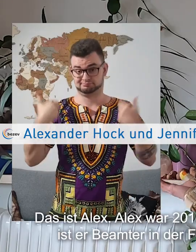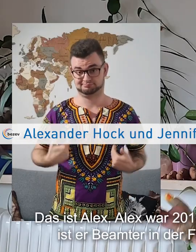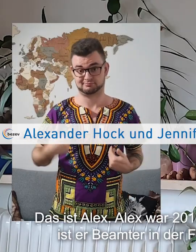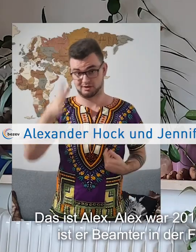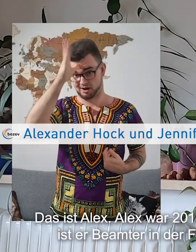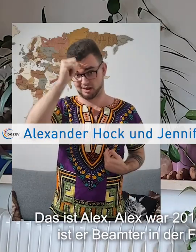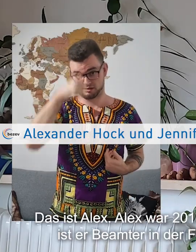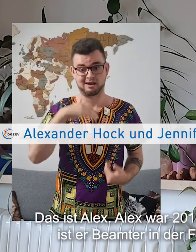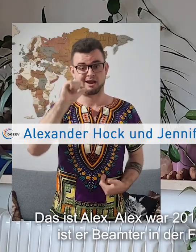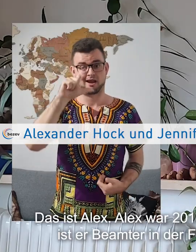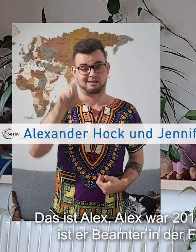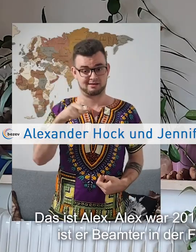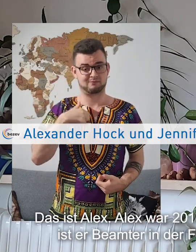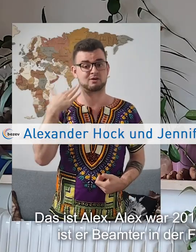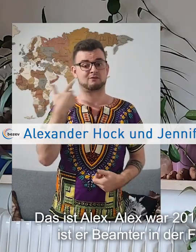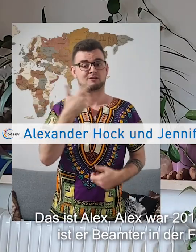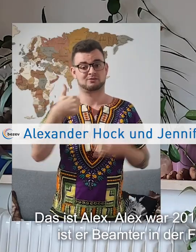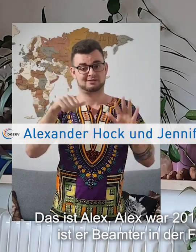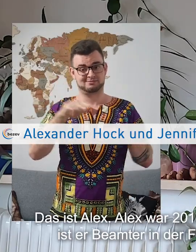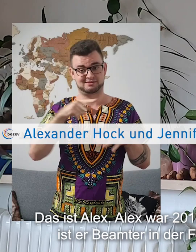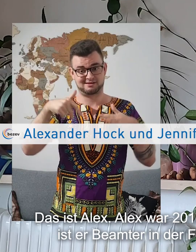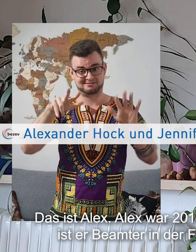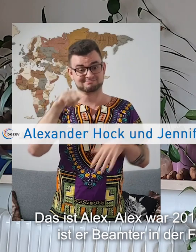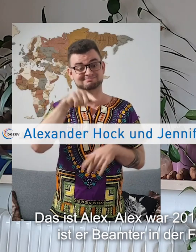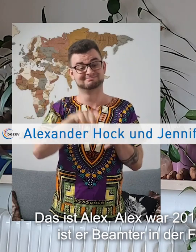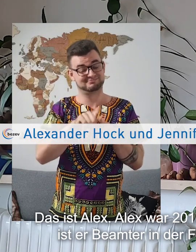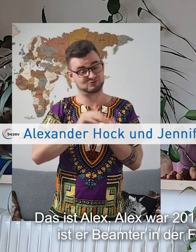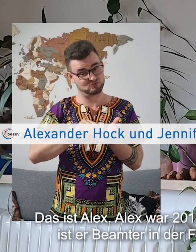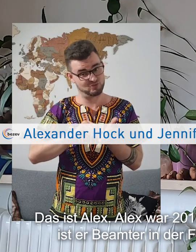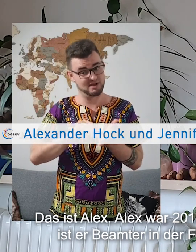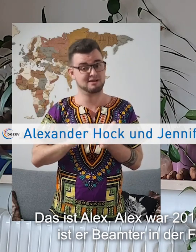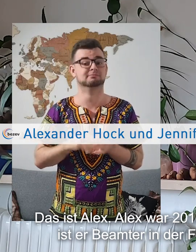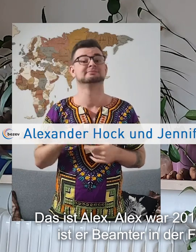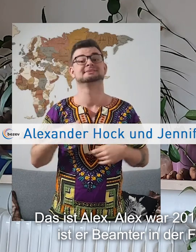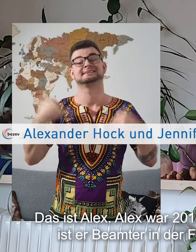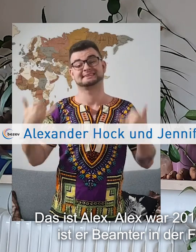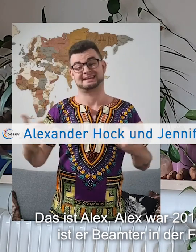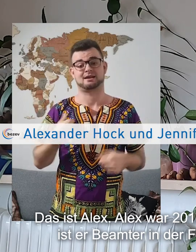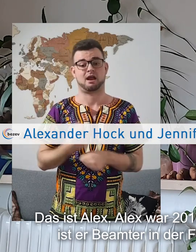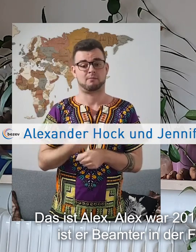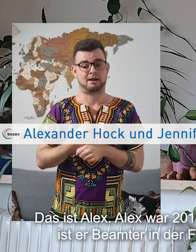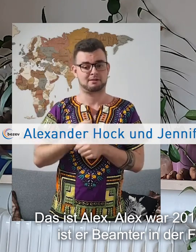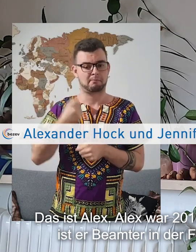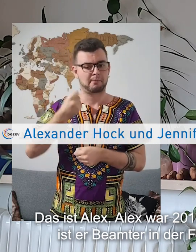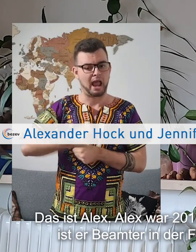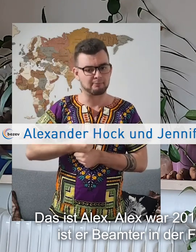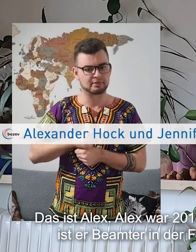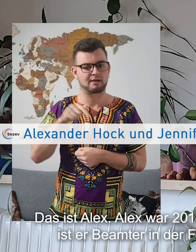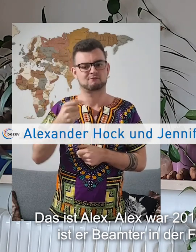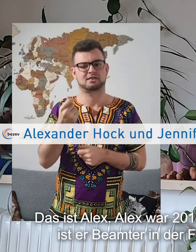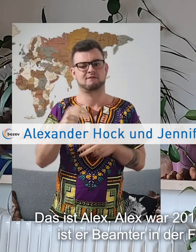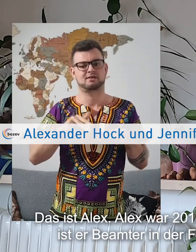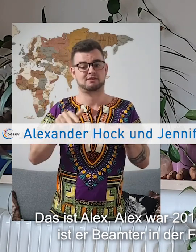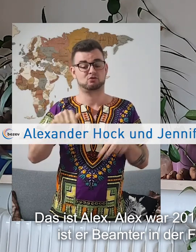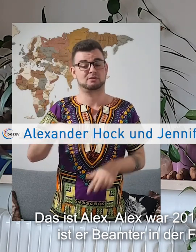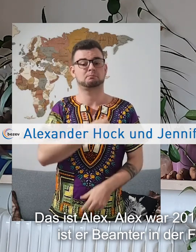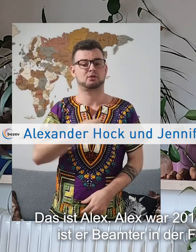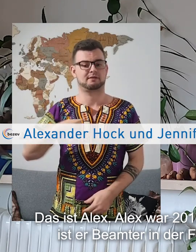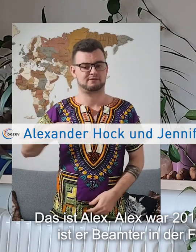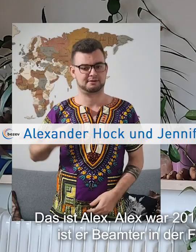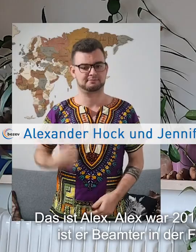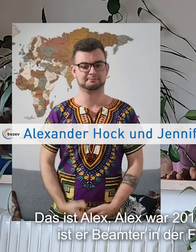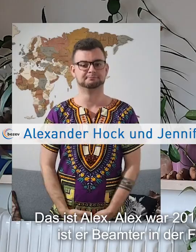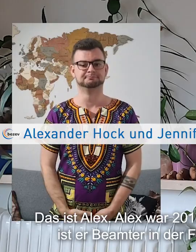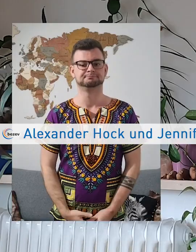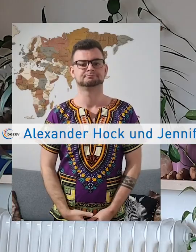Das ist Alex. Alex war 2016 bis 2018 an derselben Schule. Jetzt ist er Beamter in der Finanzverwaltung